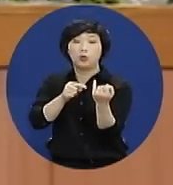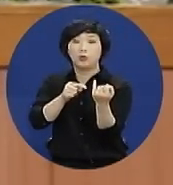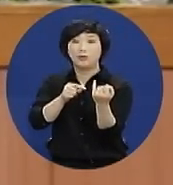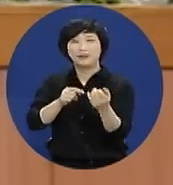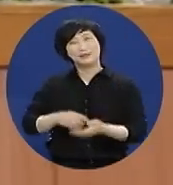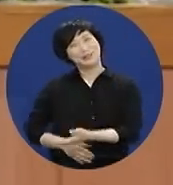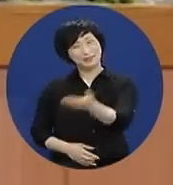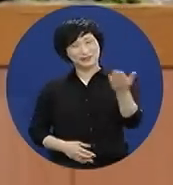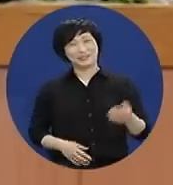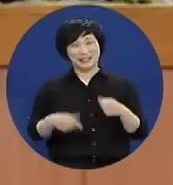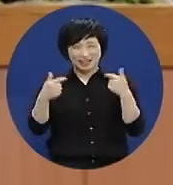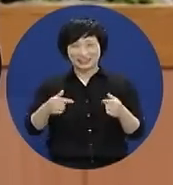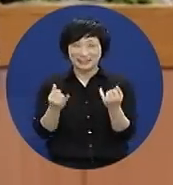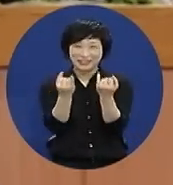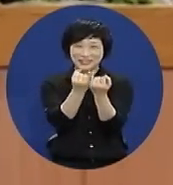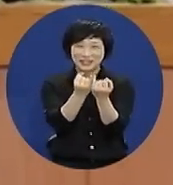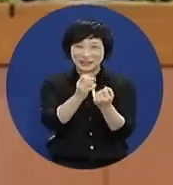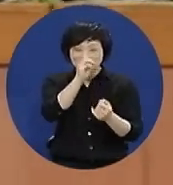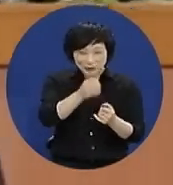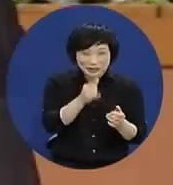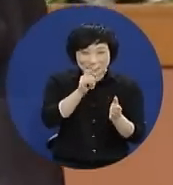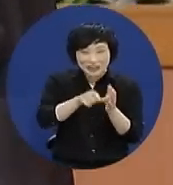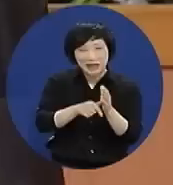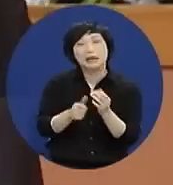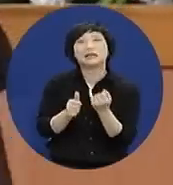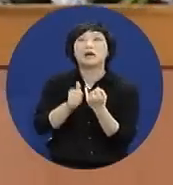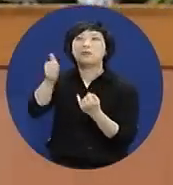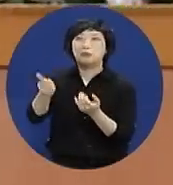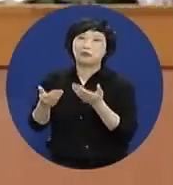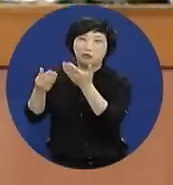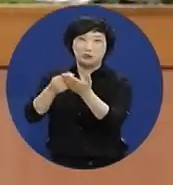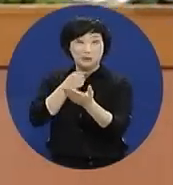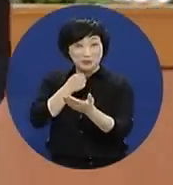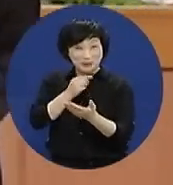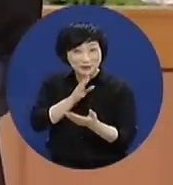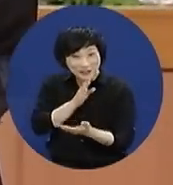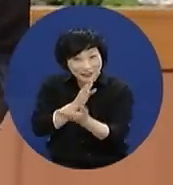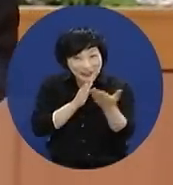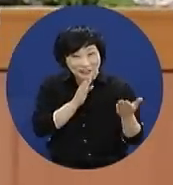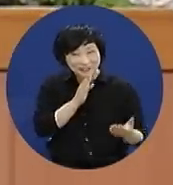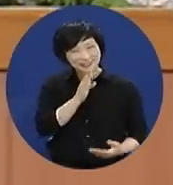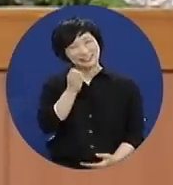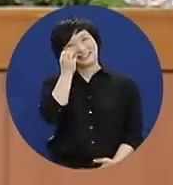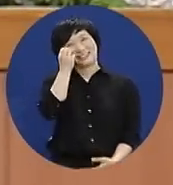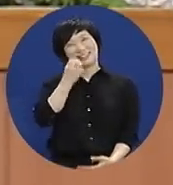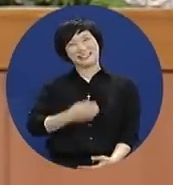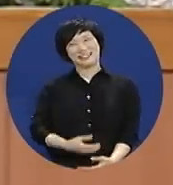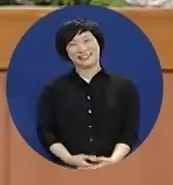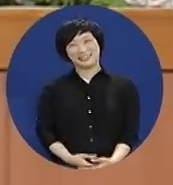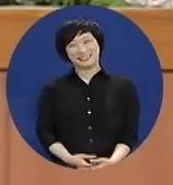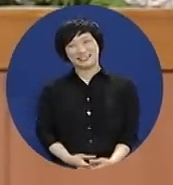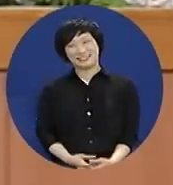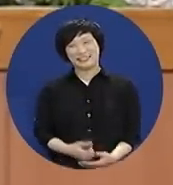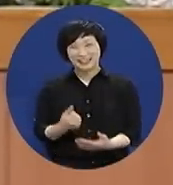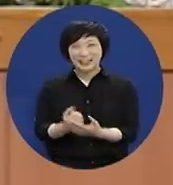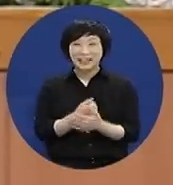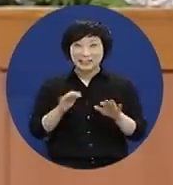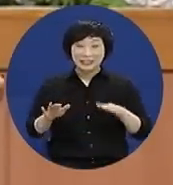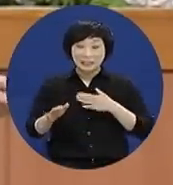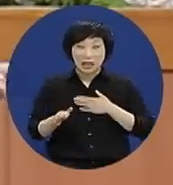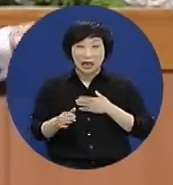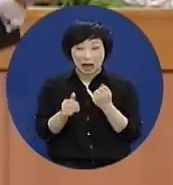もいがと夫にあげたいです不思議ですうつのか